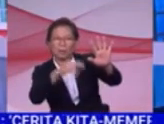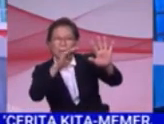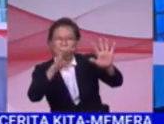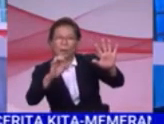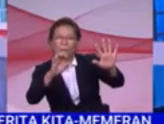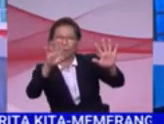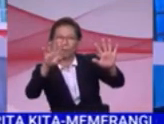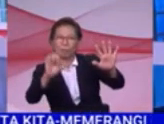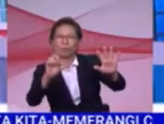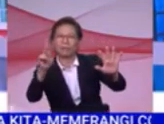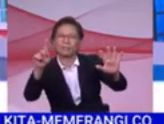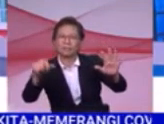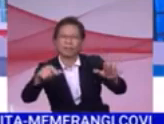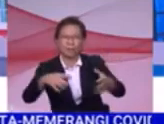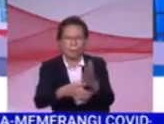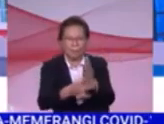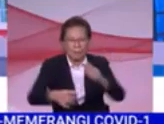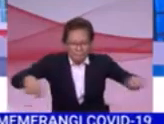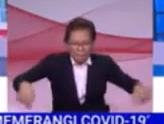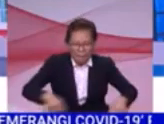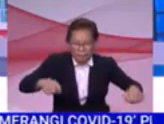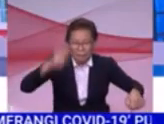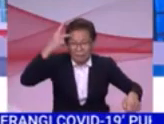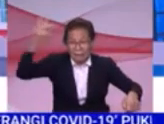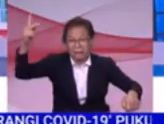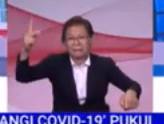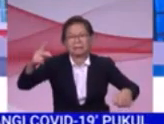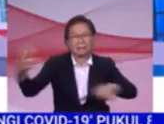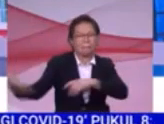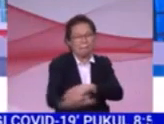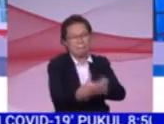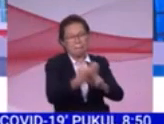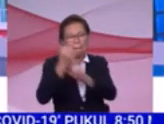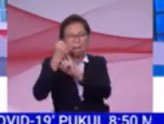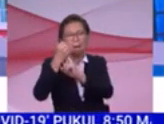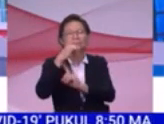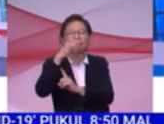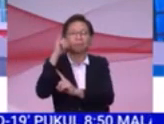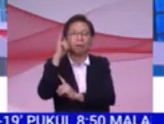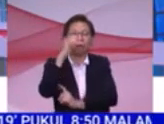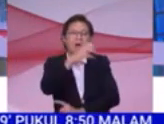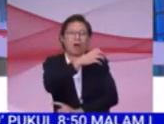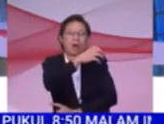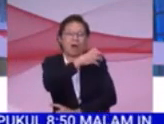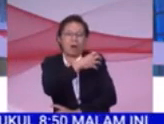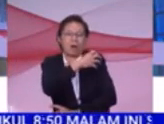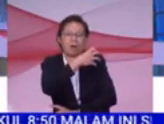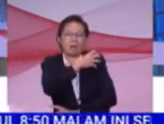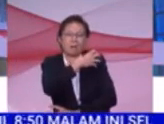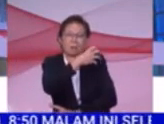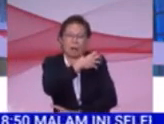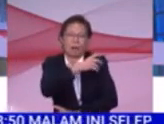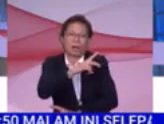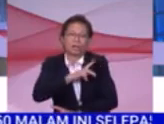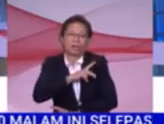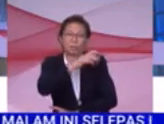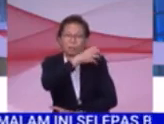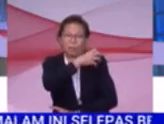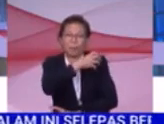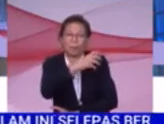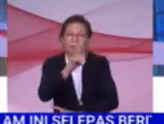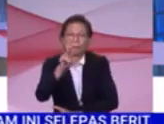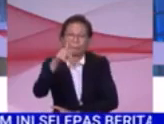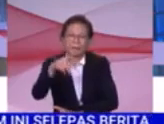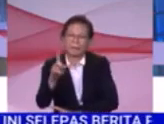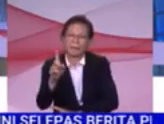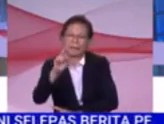5,440 kilogram minyak masak di Tanah Merah, Kelantan disita semalam. Ketua Pegawai Pengerkuasa Negeri Kementerian Perdagangan Dalam Negeri dan Hal